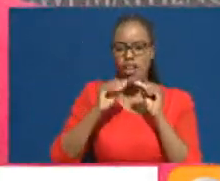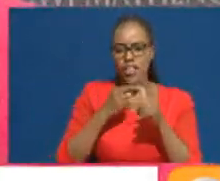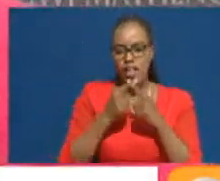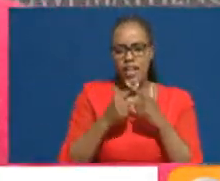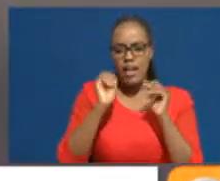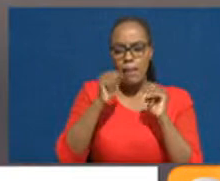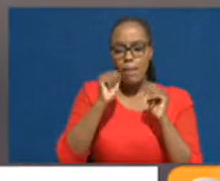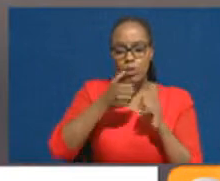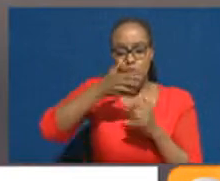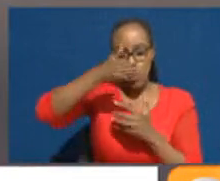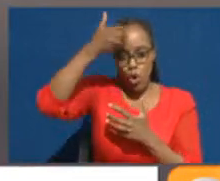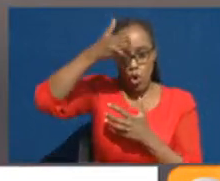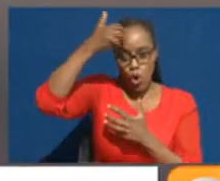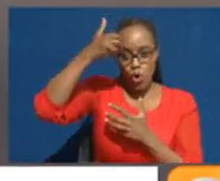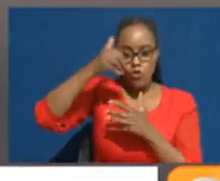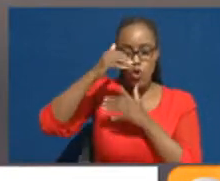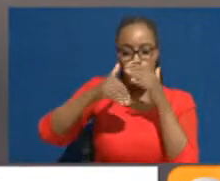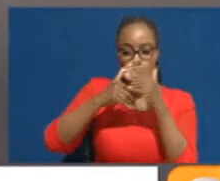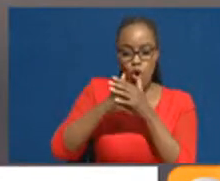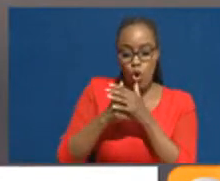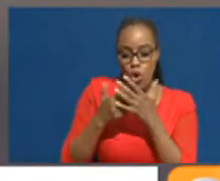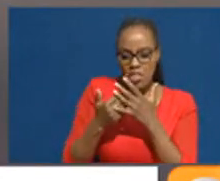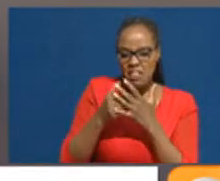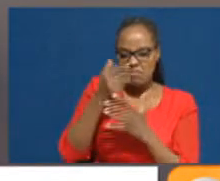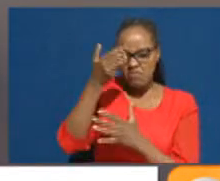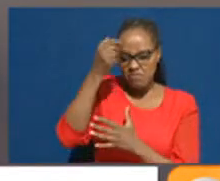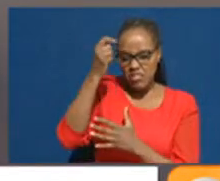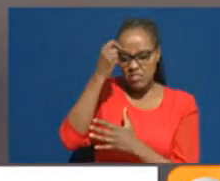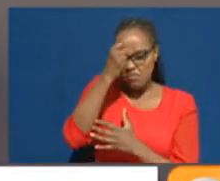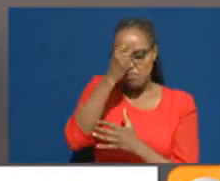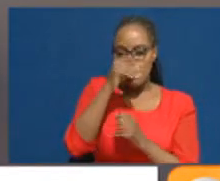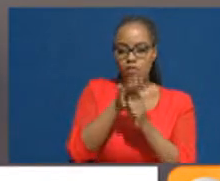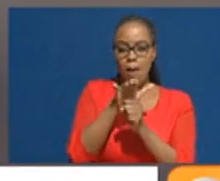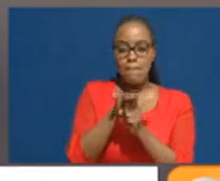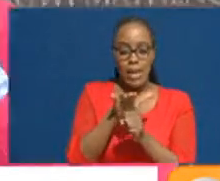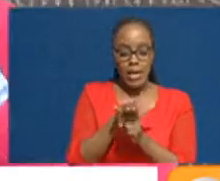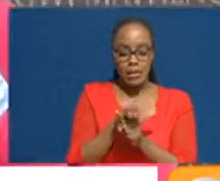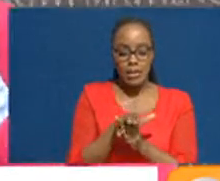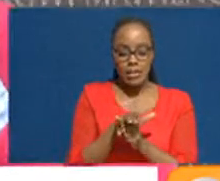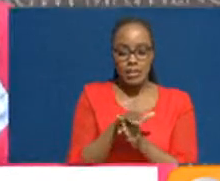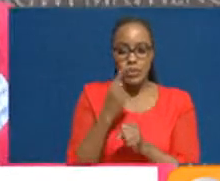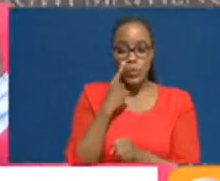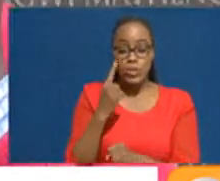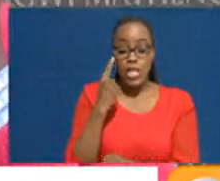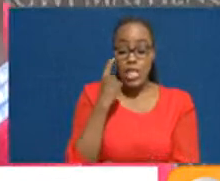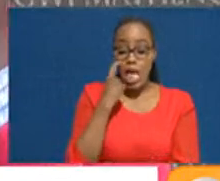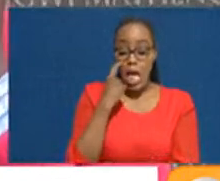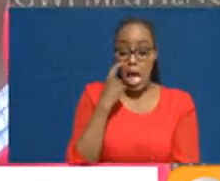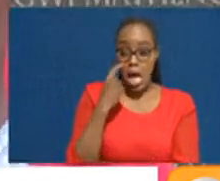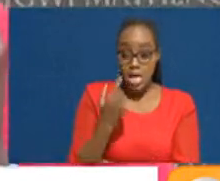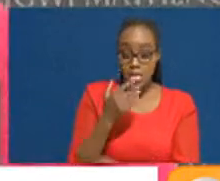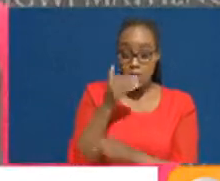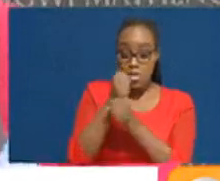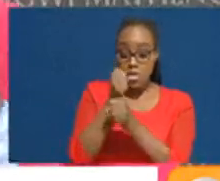aweze kutoa sile vyo zilikuwa, kwa chini zilikuwa nyingi. Ukiangalia ili chicho lilifanywa